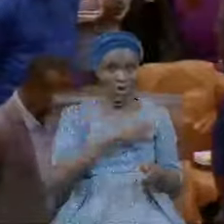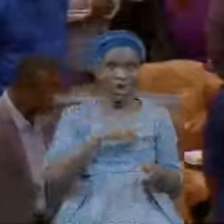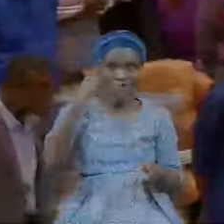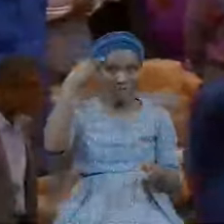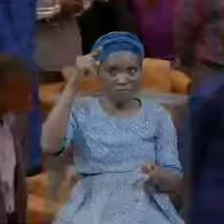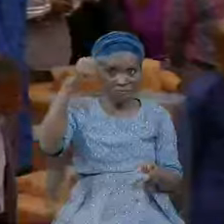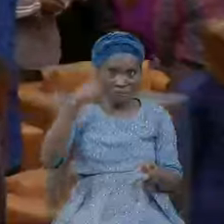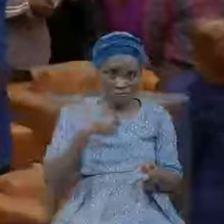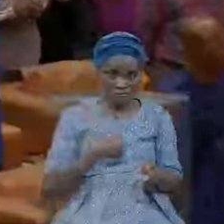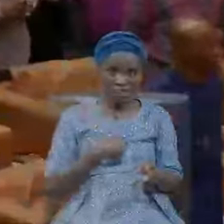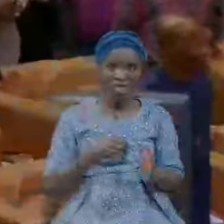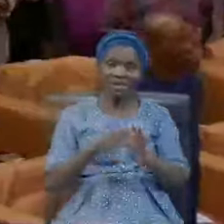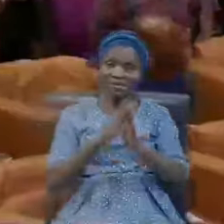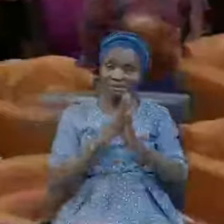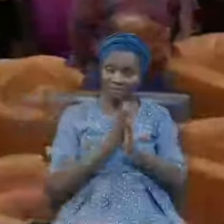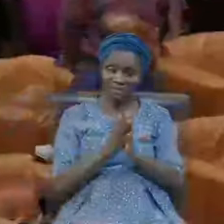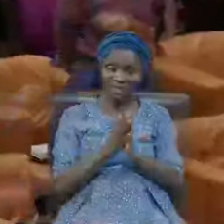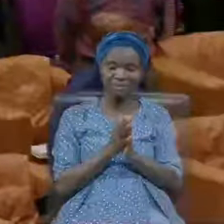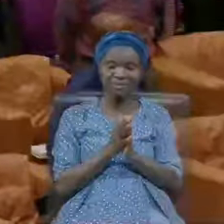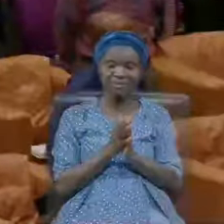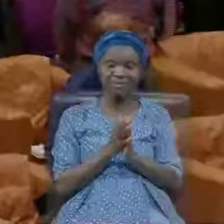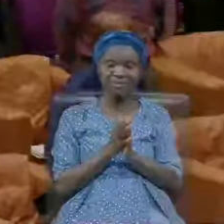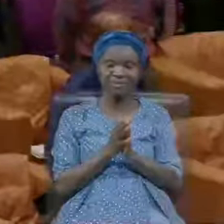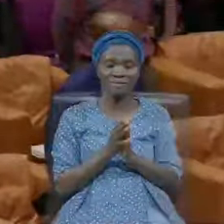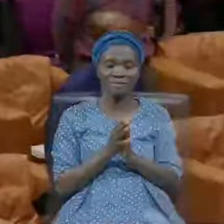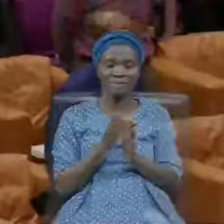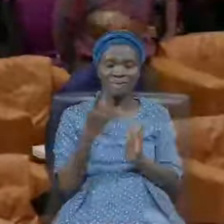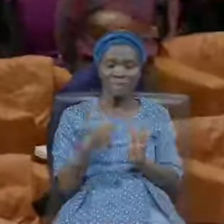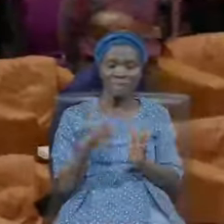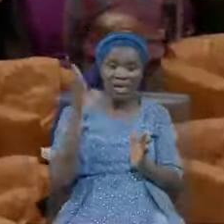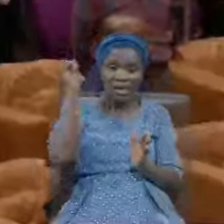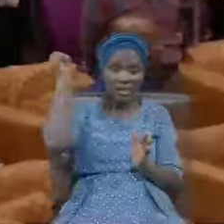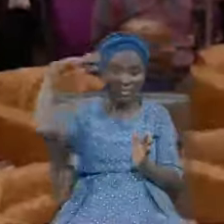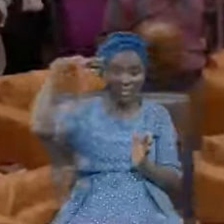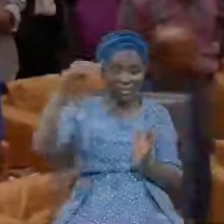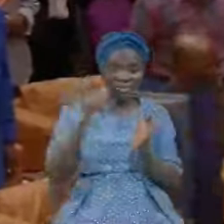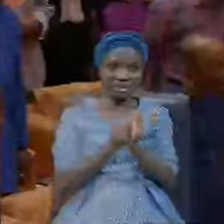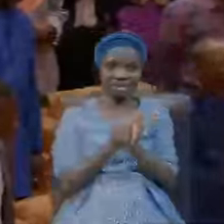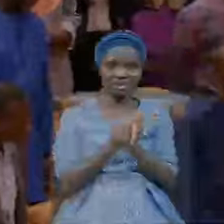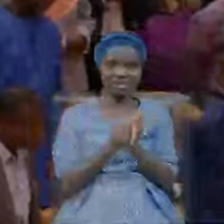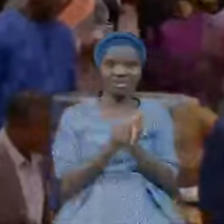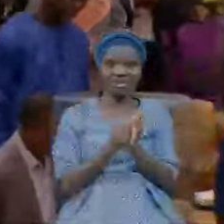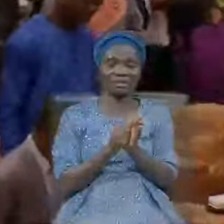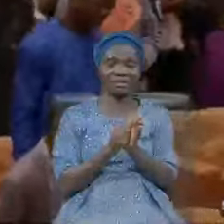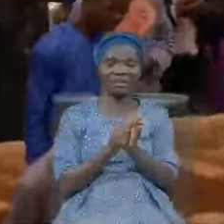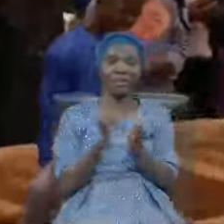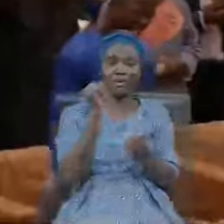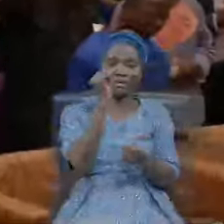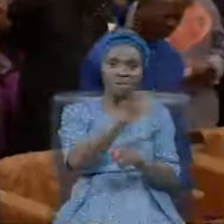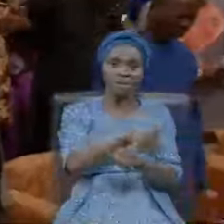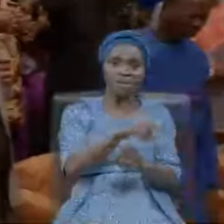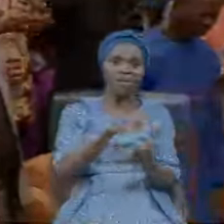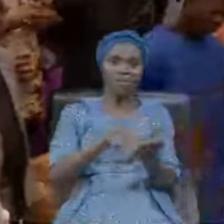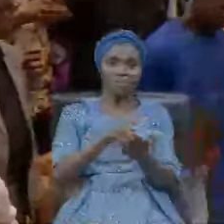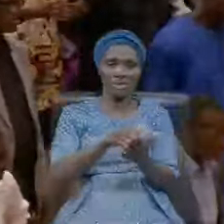victorieuse est disponible pour vous et pour moi. La grâce qui surmonte la